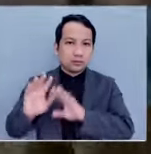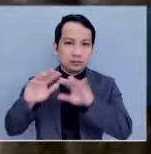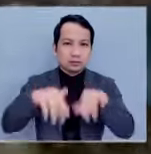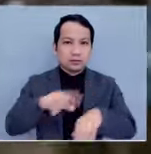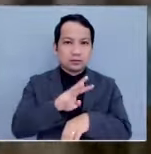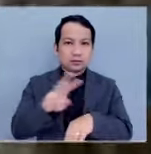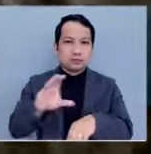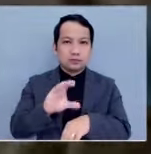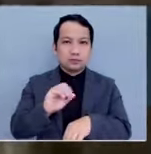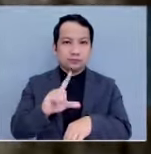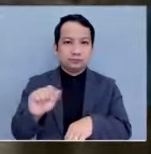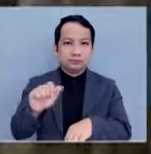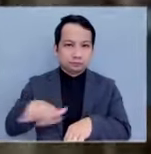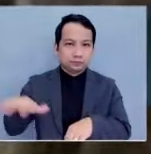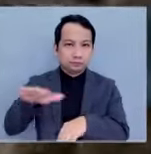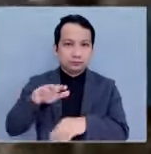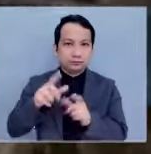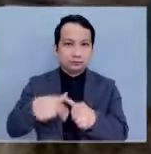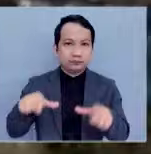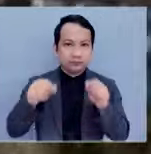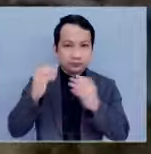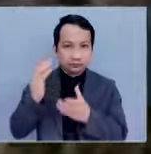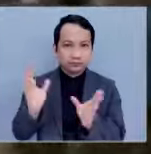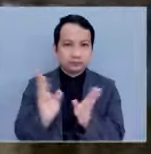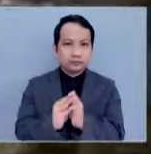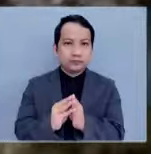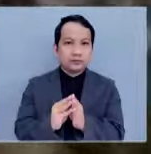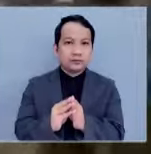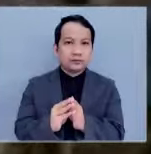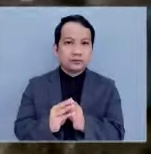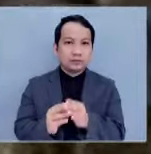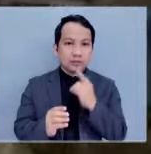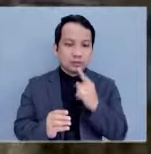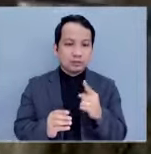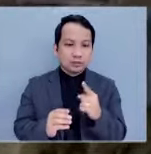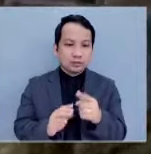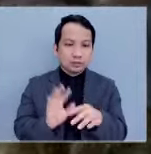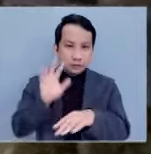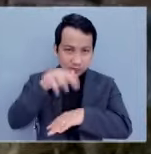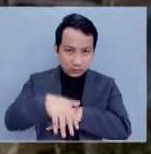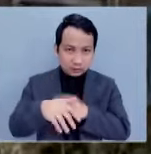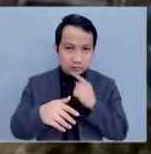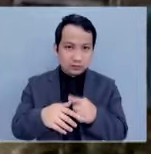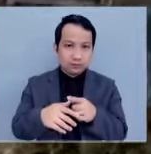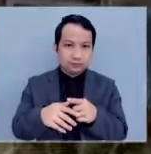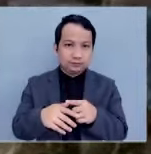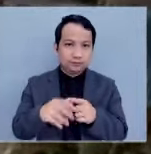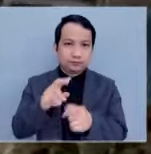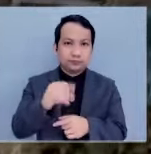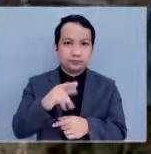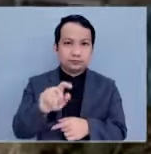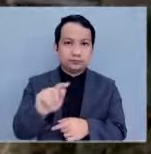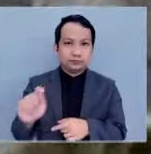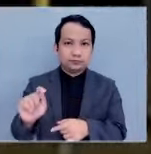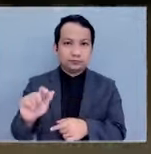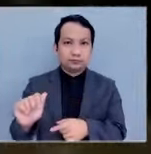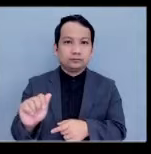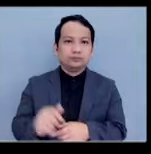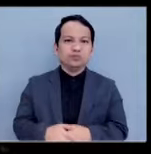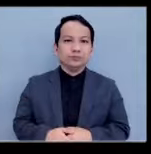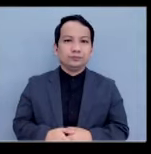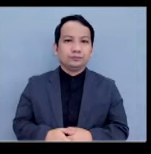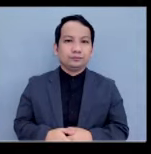buong Japan. Ilang minuto pa, isang metrong taas ng tsunami ang tumama sa Niigata Prefecture.